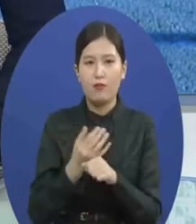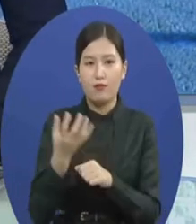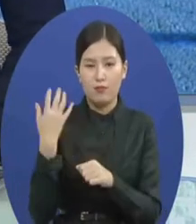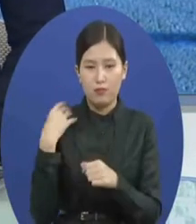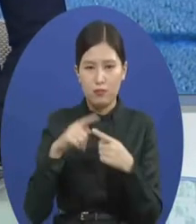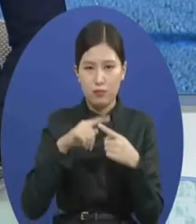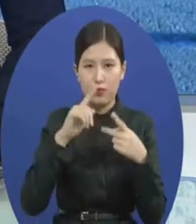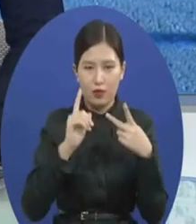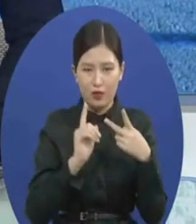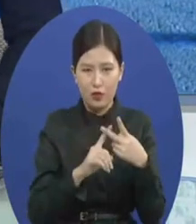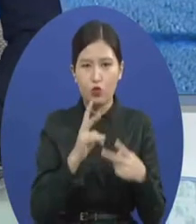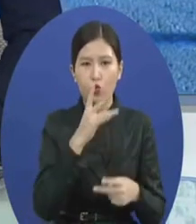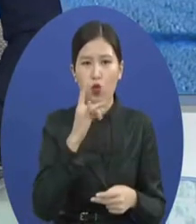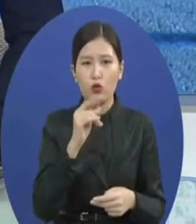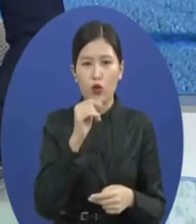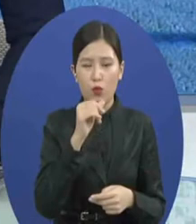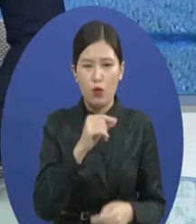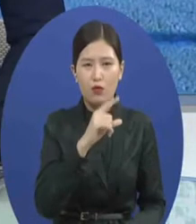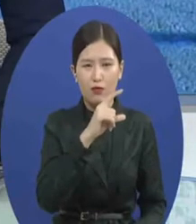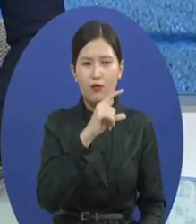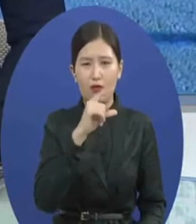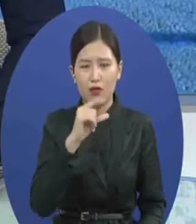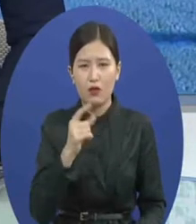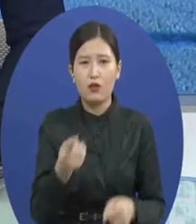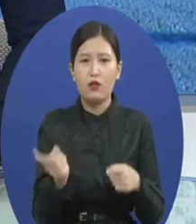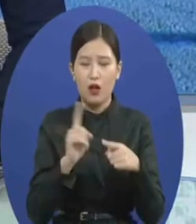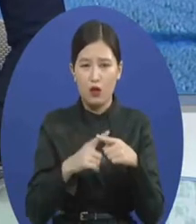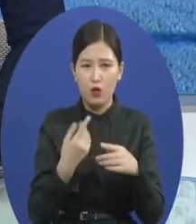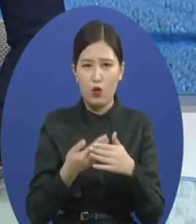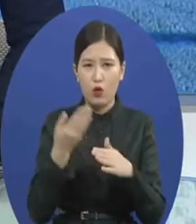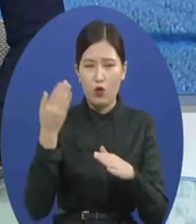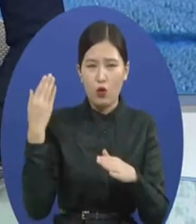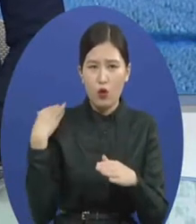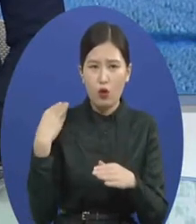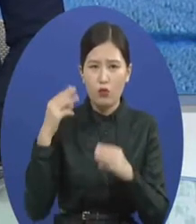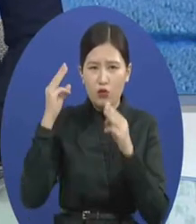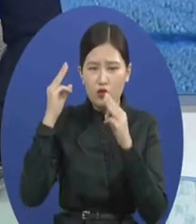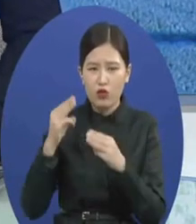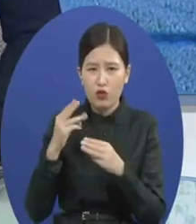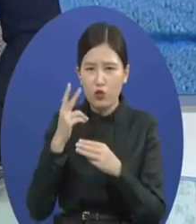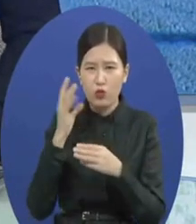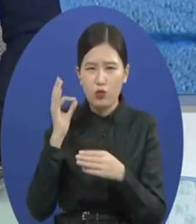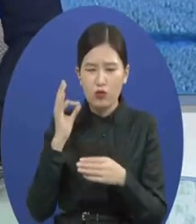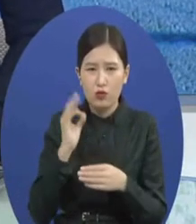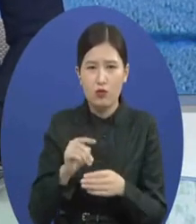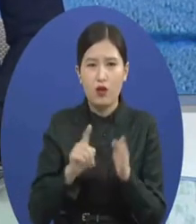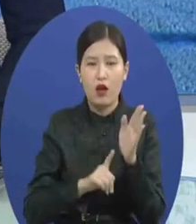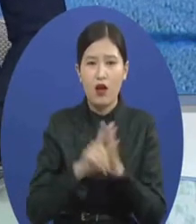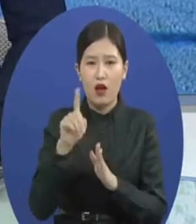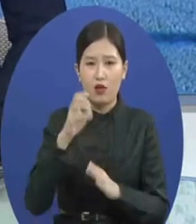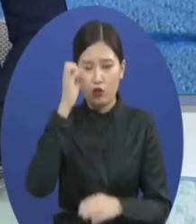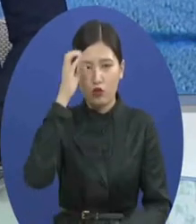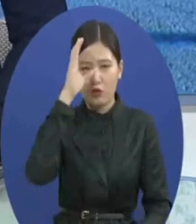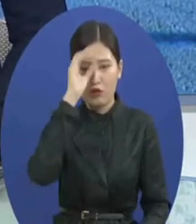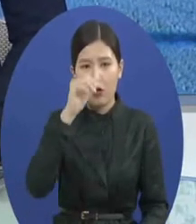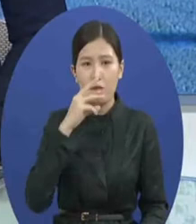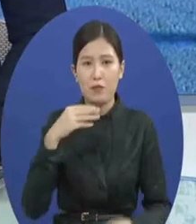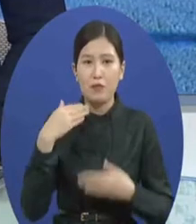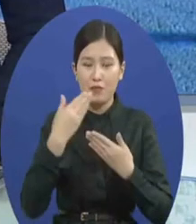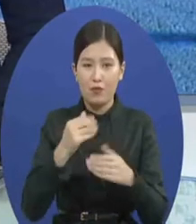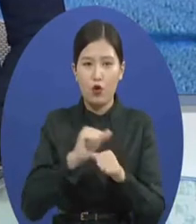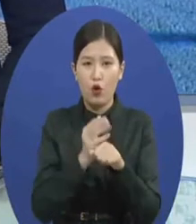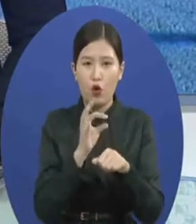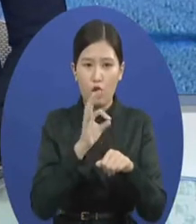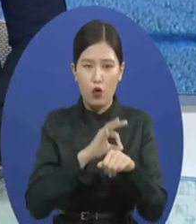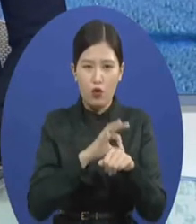дахин хямдруулсан юм. За ийм шийдвэрийг өмнө хизээж гаргаж байгаагүй гэдгийг ерөнхий сайд энэ үеэр онцолж байсан. Коронавирусны эсрэг